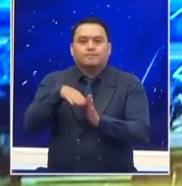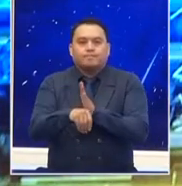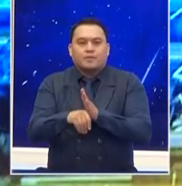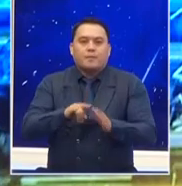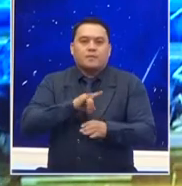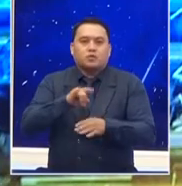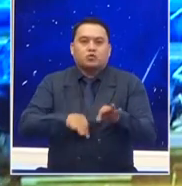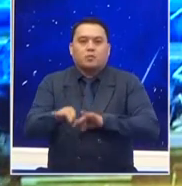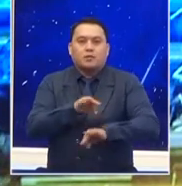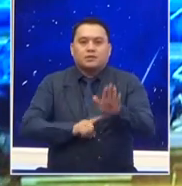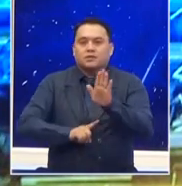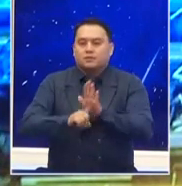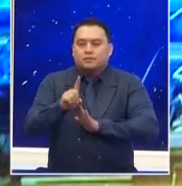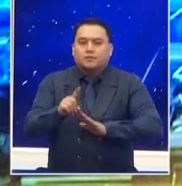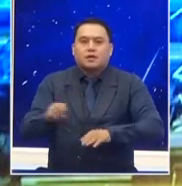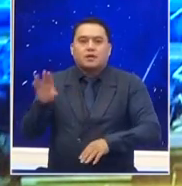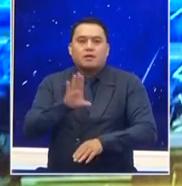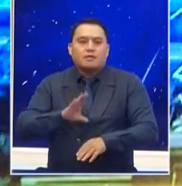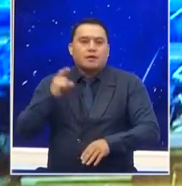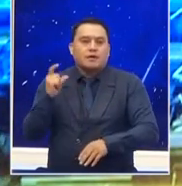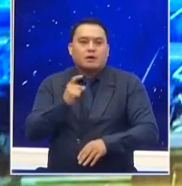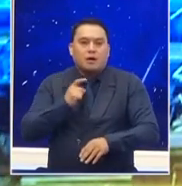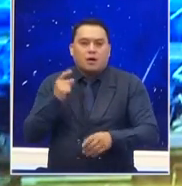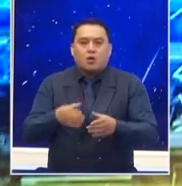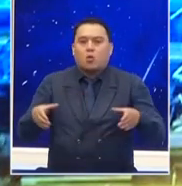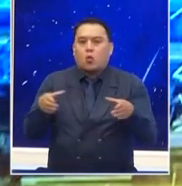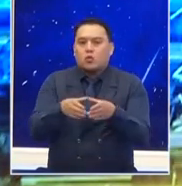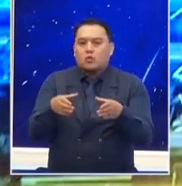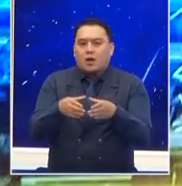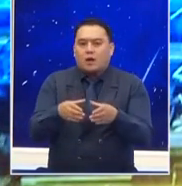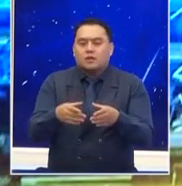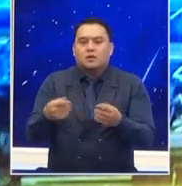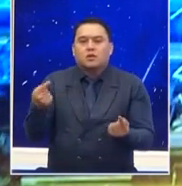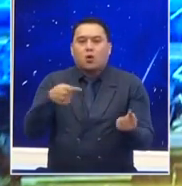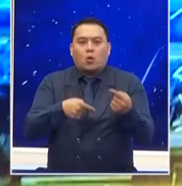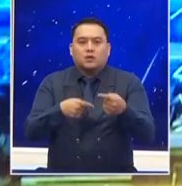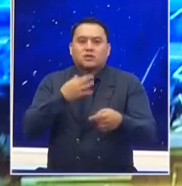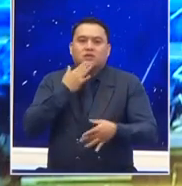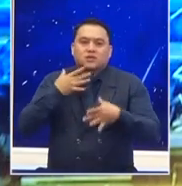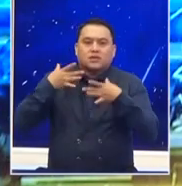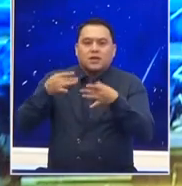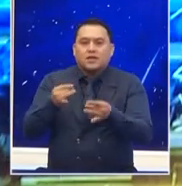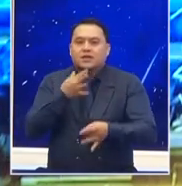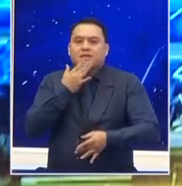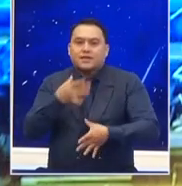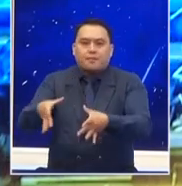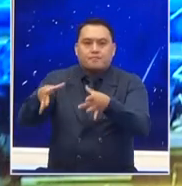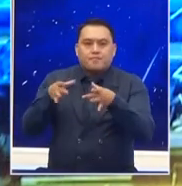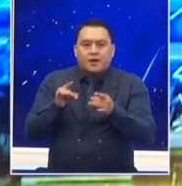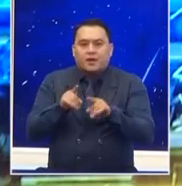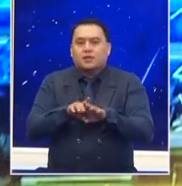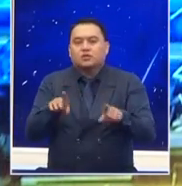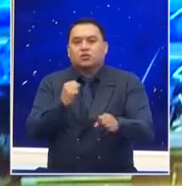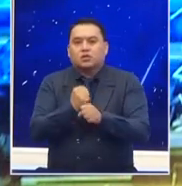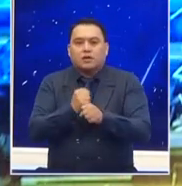байланысты пилоттық жоба басталады. Аясында Еуразиялық экономикалық одақ елдерімен өзара сауда, экспорттық және импорттық операциялар